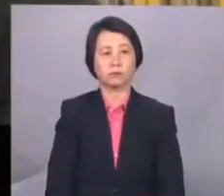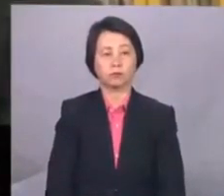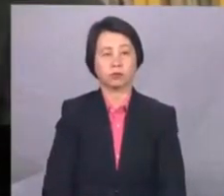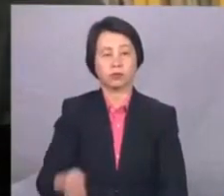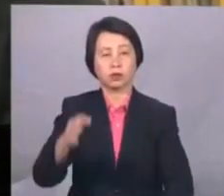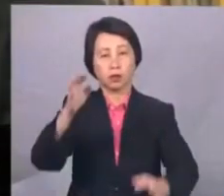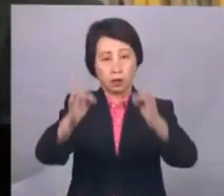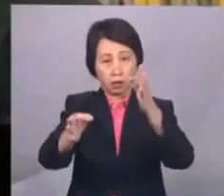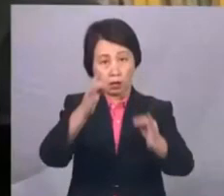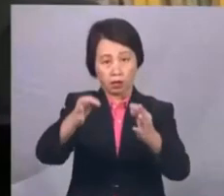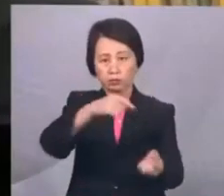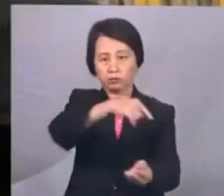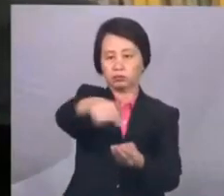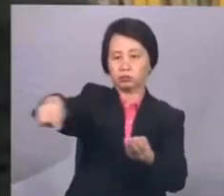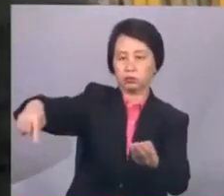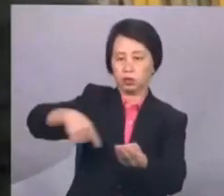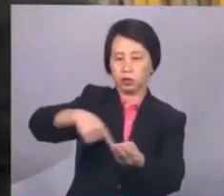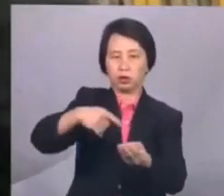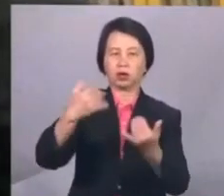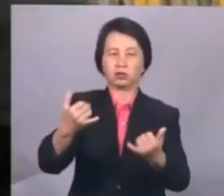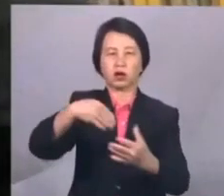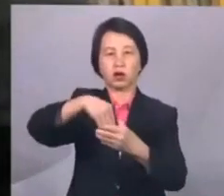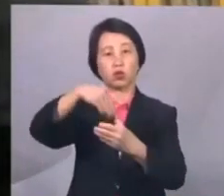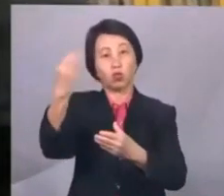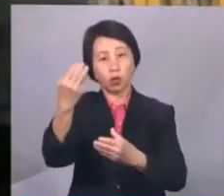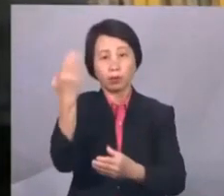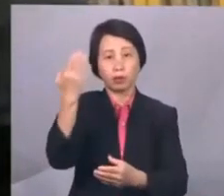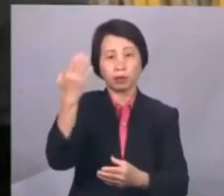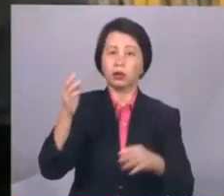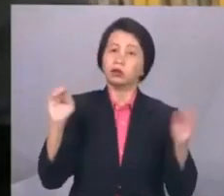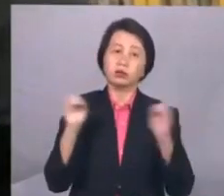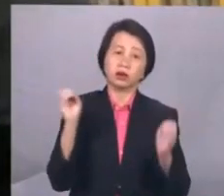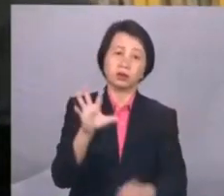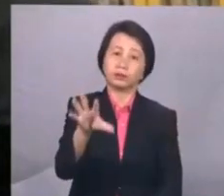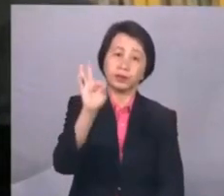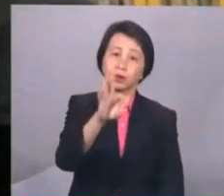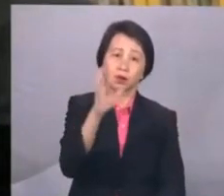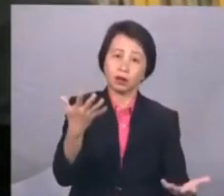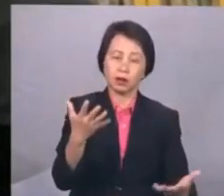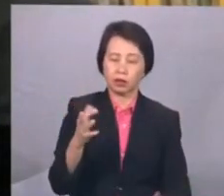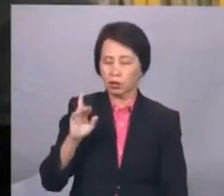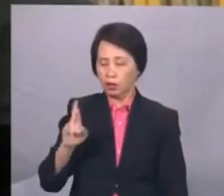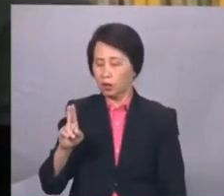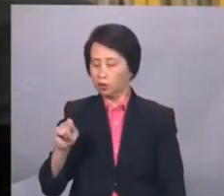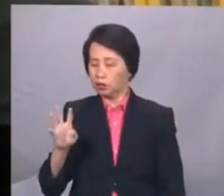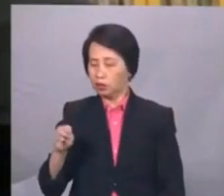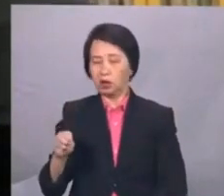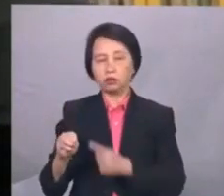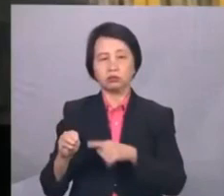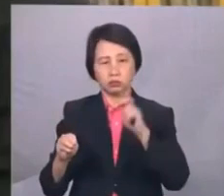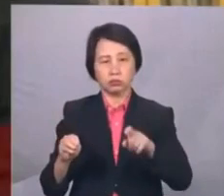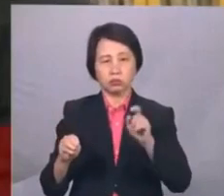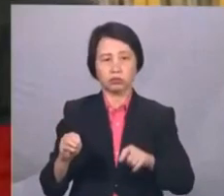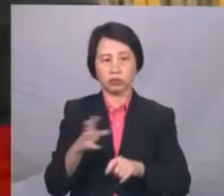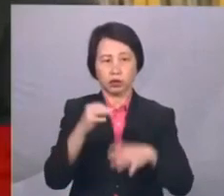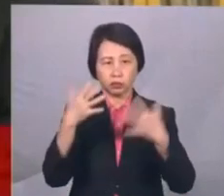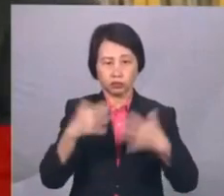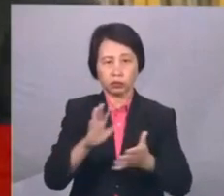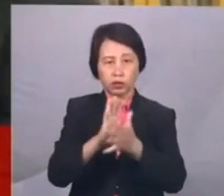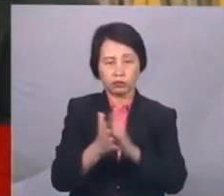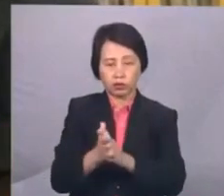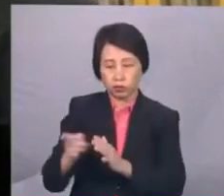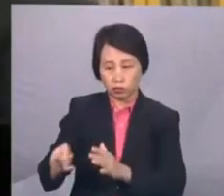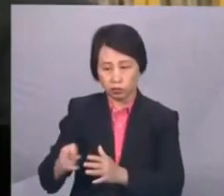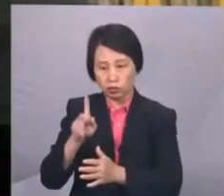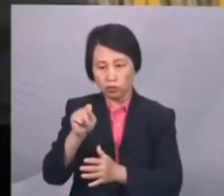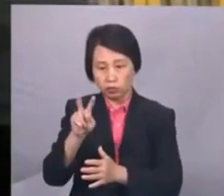Hai sekilo dalam suasana luar biasa sekarang tidak ada pilihan haqiem Rusli dan sudah pun menjadi